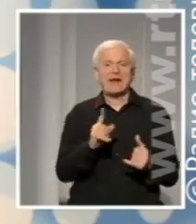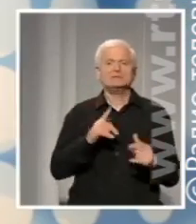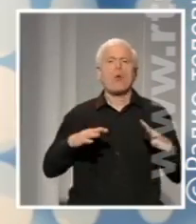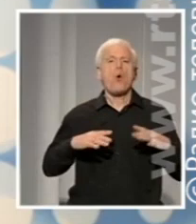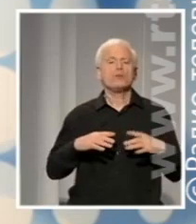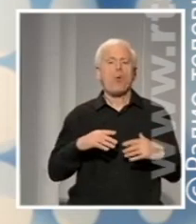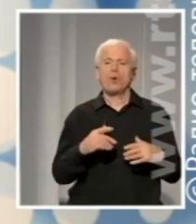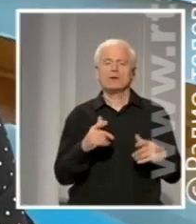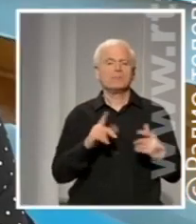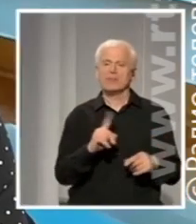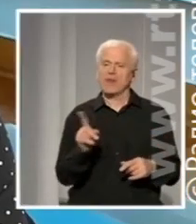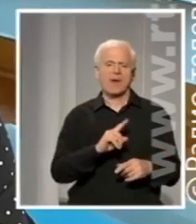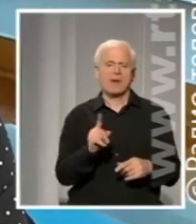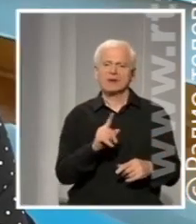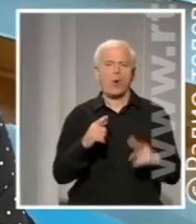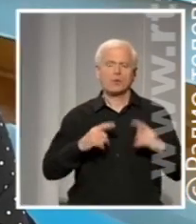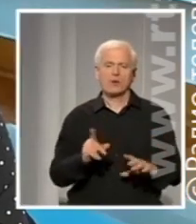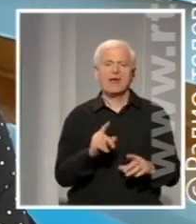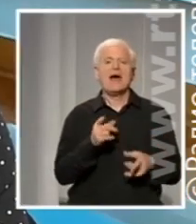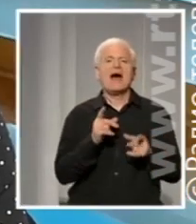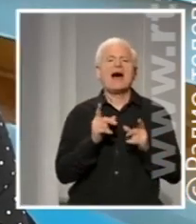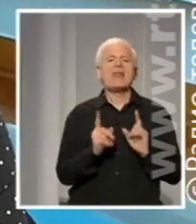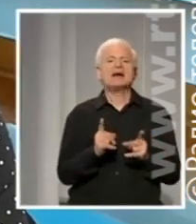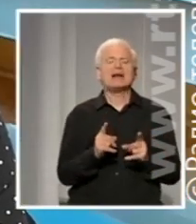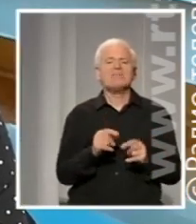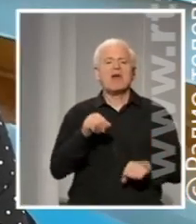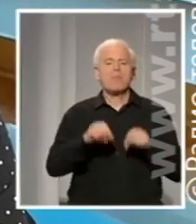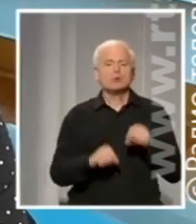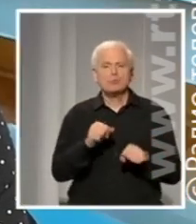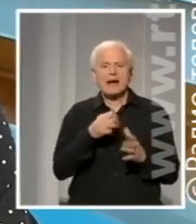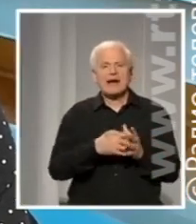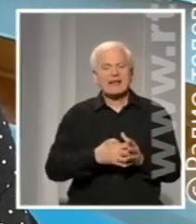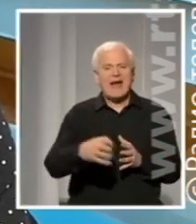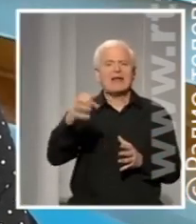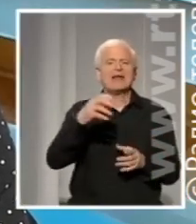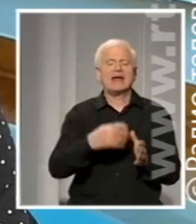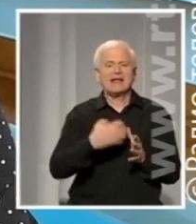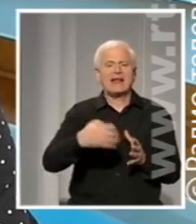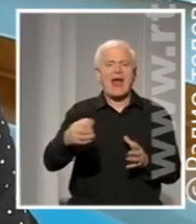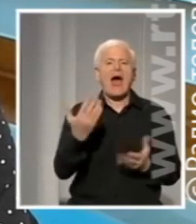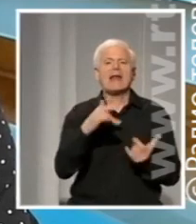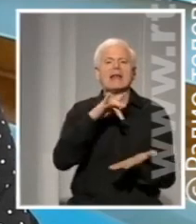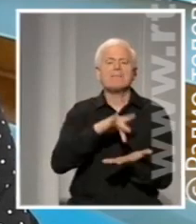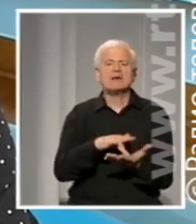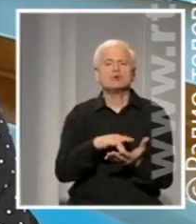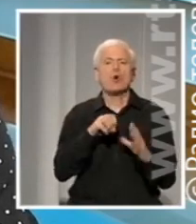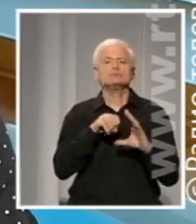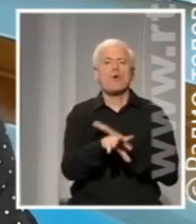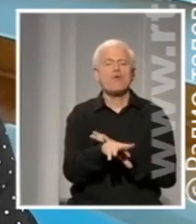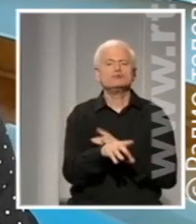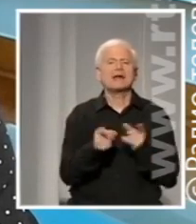svoje obaveze koje moraju da... Znači, nastavni proces se odvija i dalje, samo što je mesto realizacije nastavnog